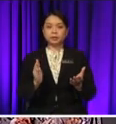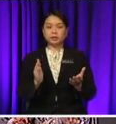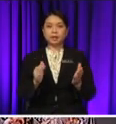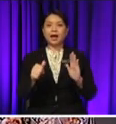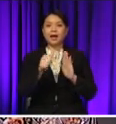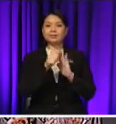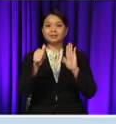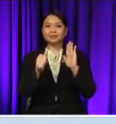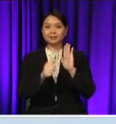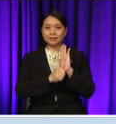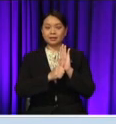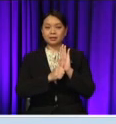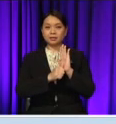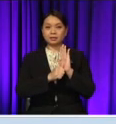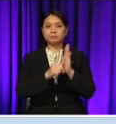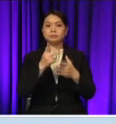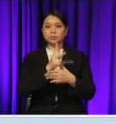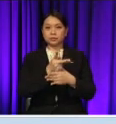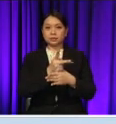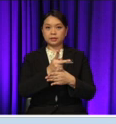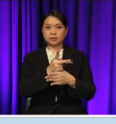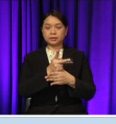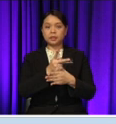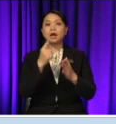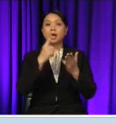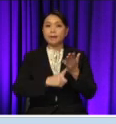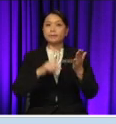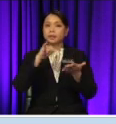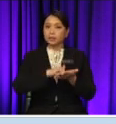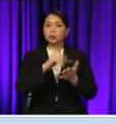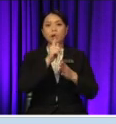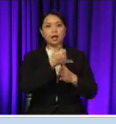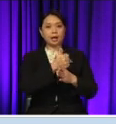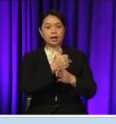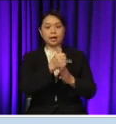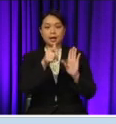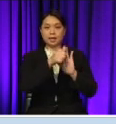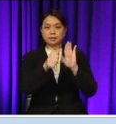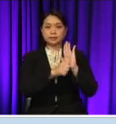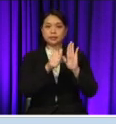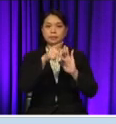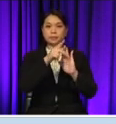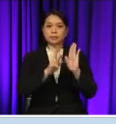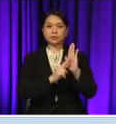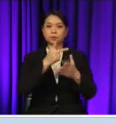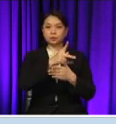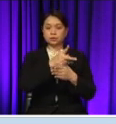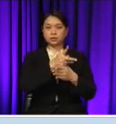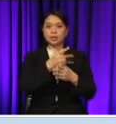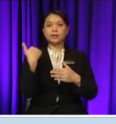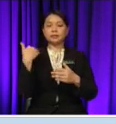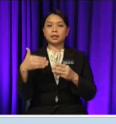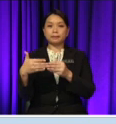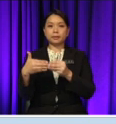sama 61 dan ikatan perkonsian suatu di akta frekuensian yaitu panduan asas untuk menguruskan